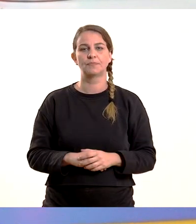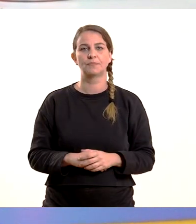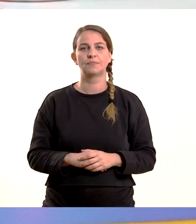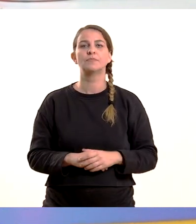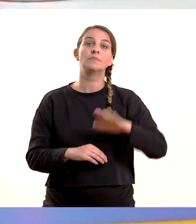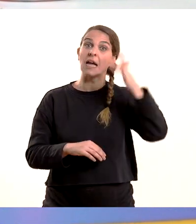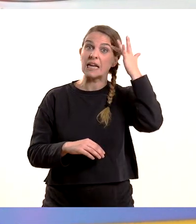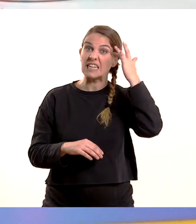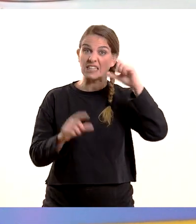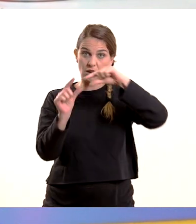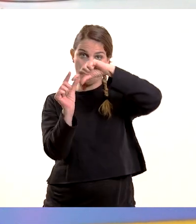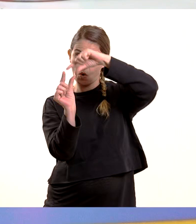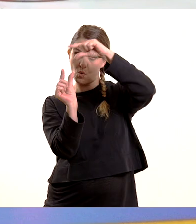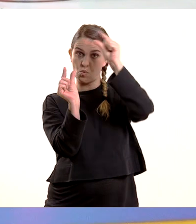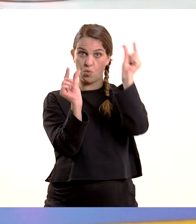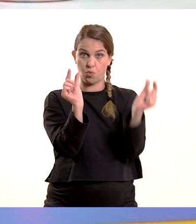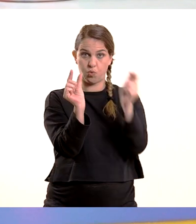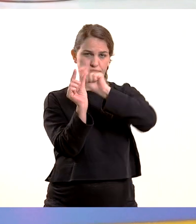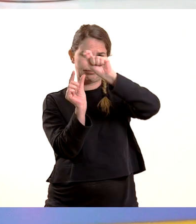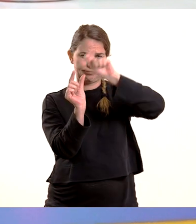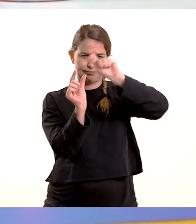Μετά το κίτρινο.